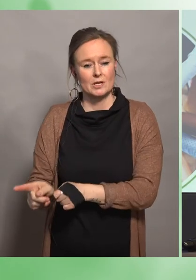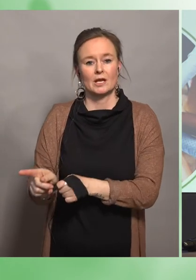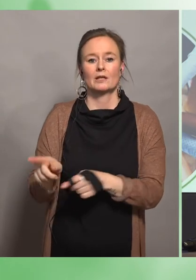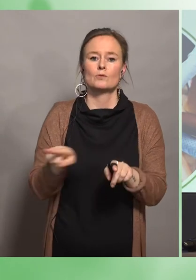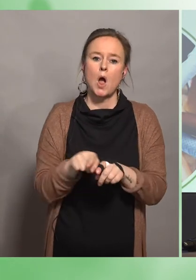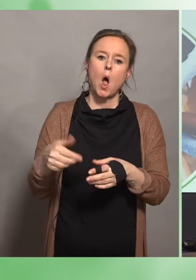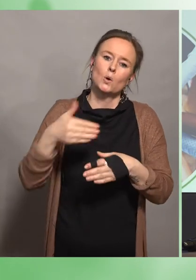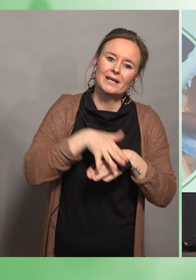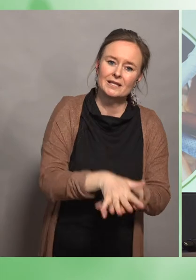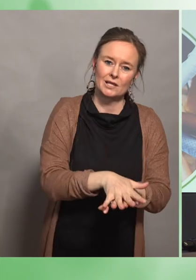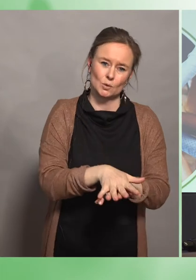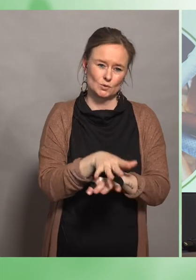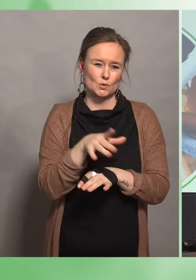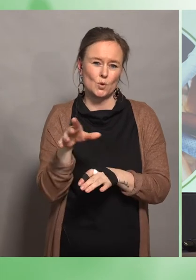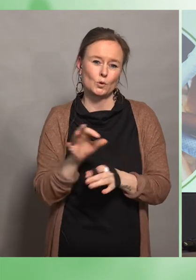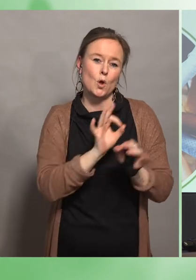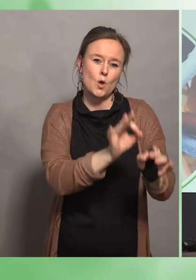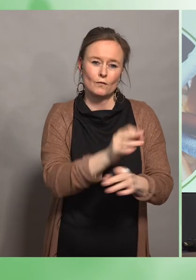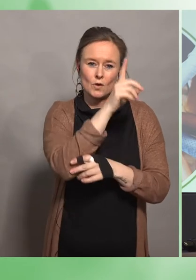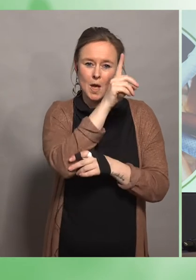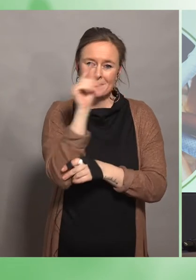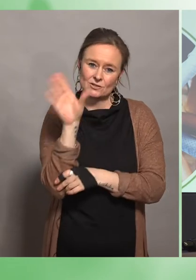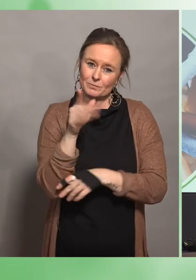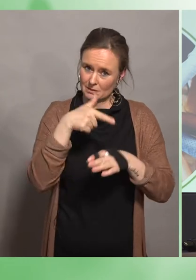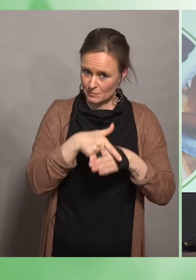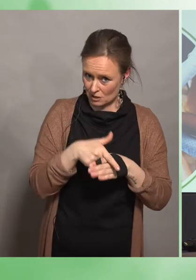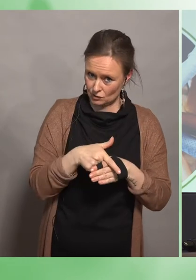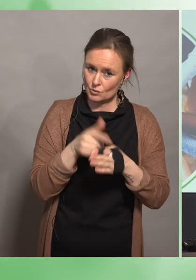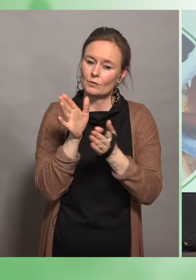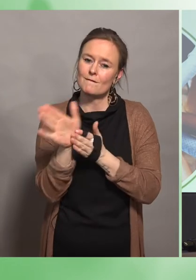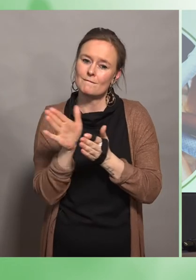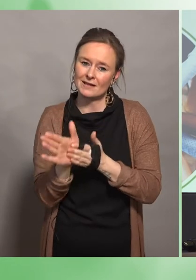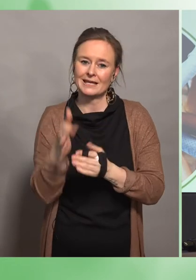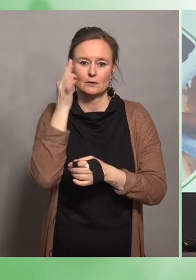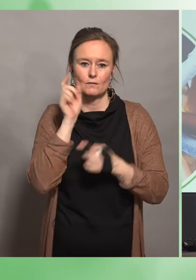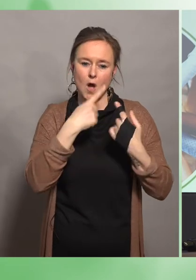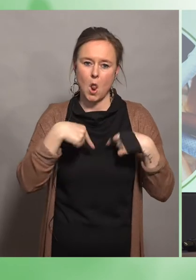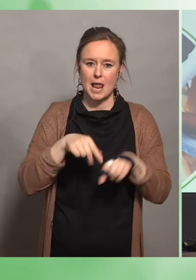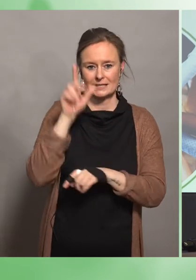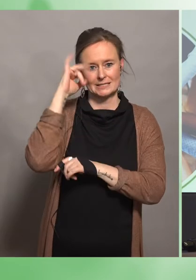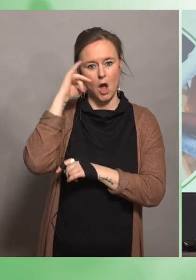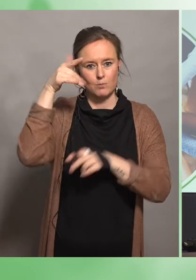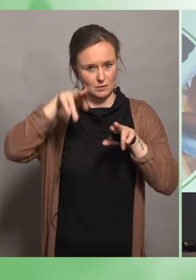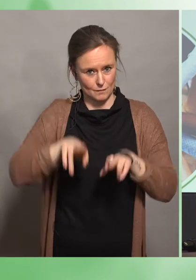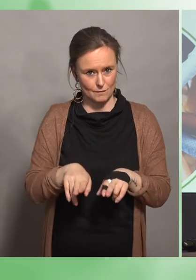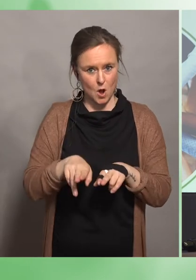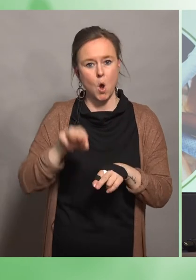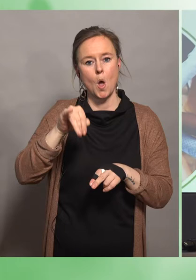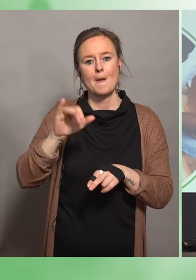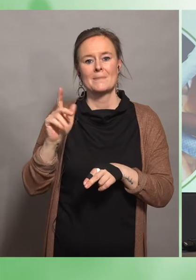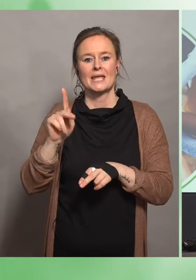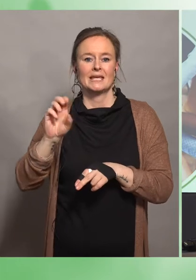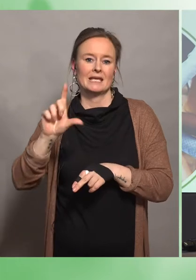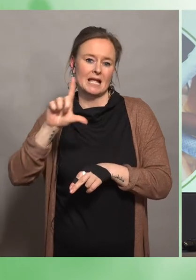von Menschen mit Behinderung. Sie sind heute in Vertretung unserer Frau Landeshauptfrau Johanna Mikl-Leitner hier und Sie haben gemeinsam mit ihr die Schirmherrschaft über